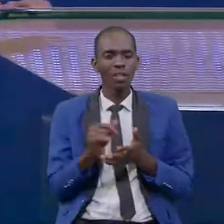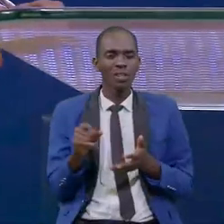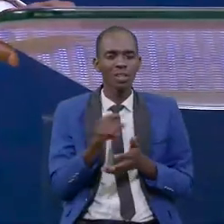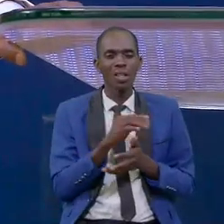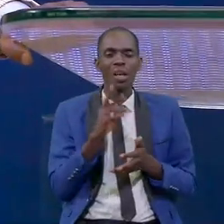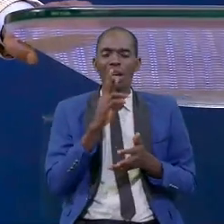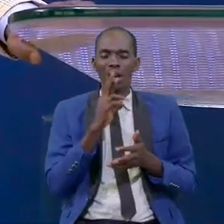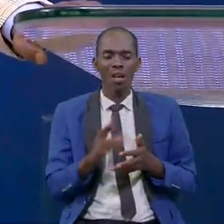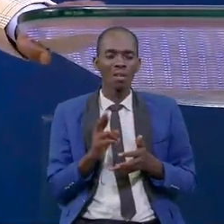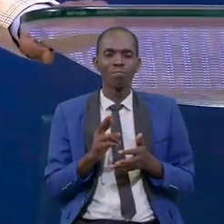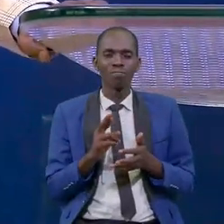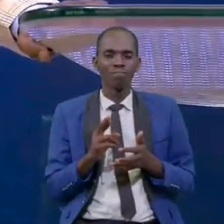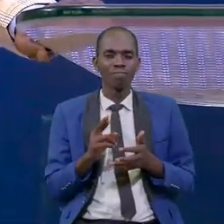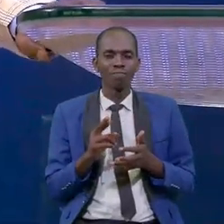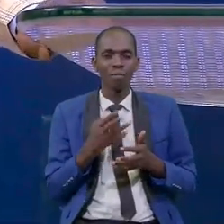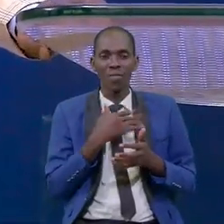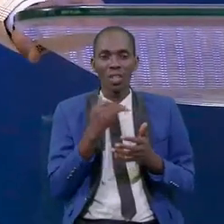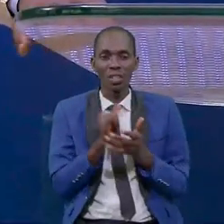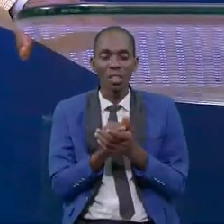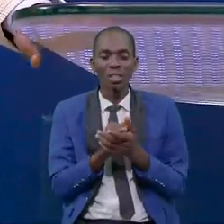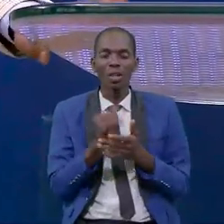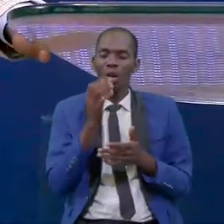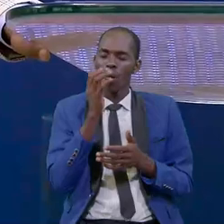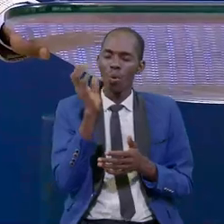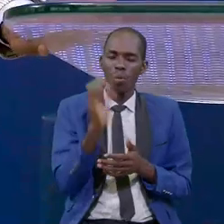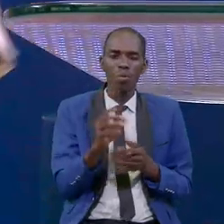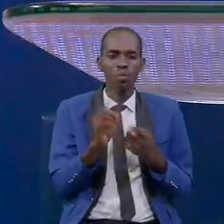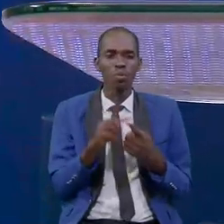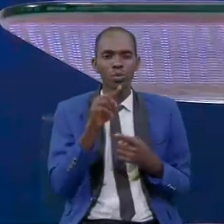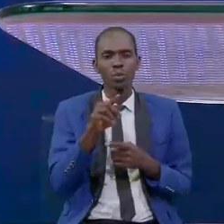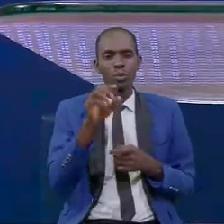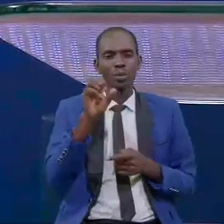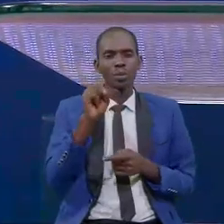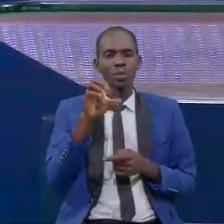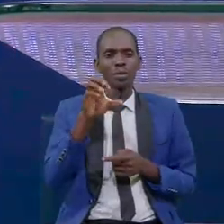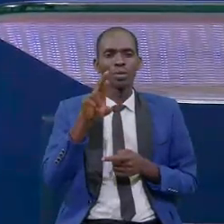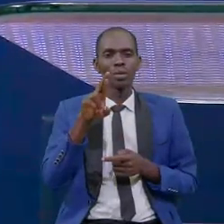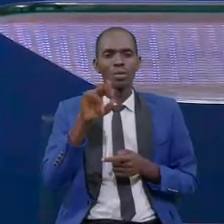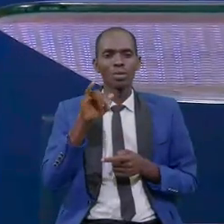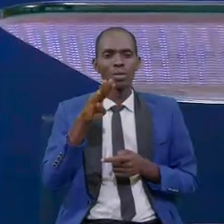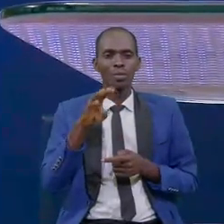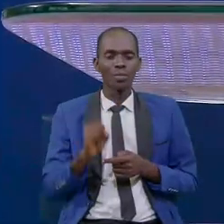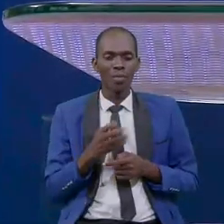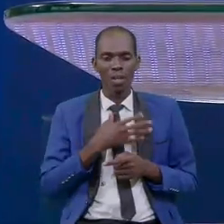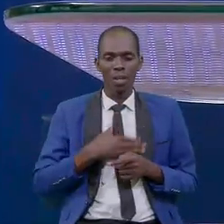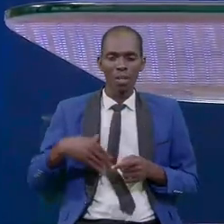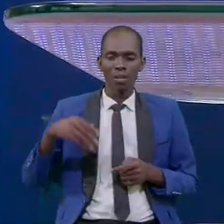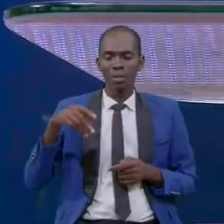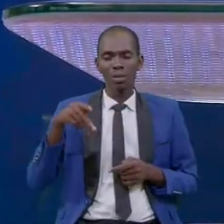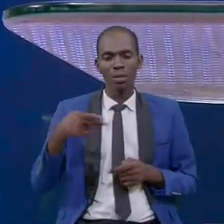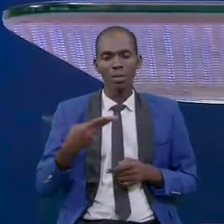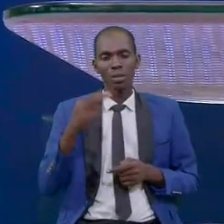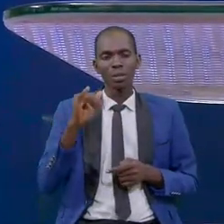reconnaissent qu'ils ont tort. Il a dit, malheur à vous, scribes et pharisiens hypocrites, parce que